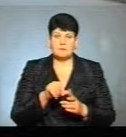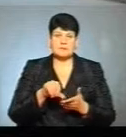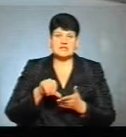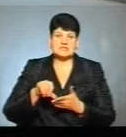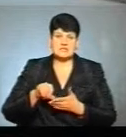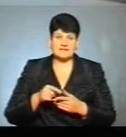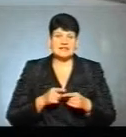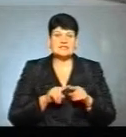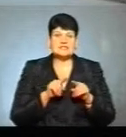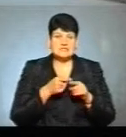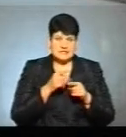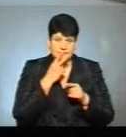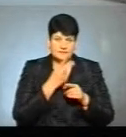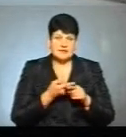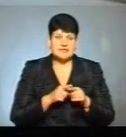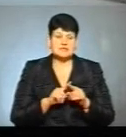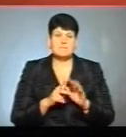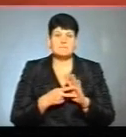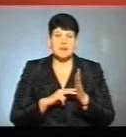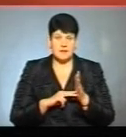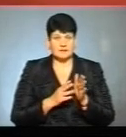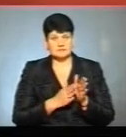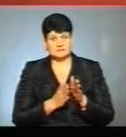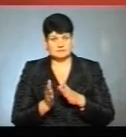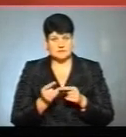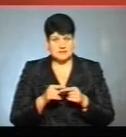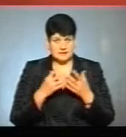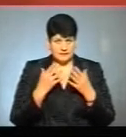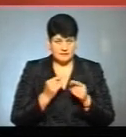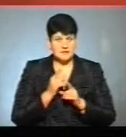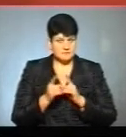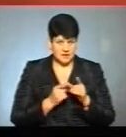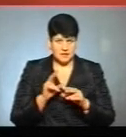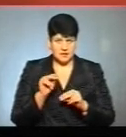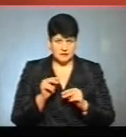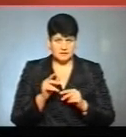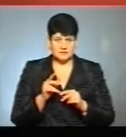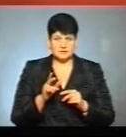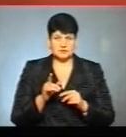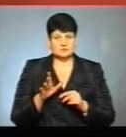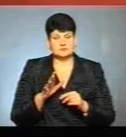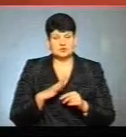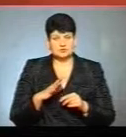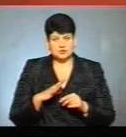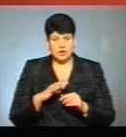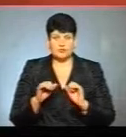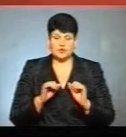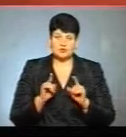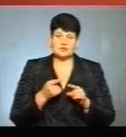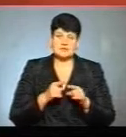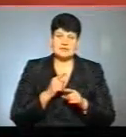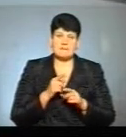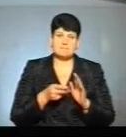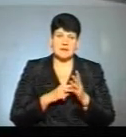ці плани. Чи посунувся цей день дедлайну, чи ця дата змінилася? Ще почекають в уряді, щоб ці плани